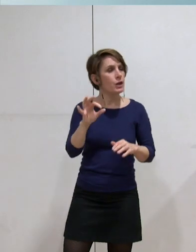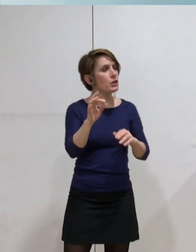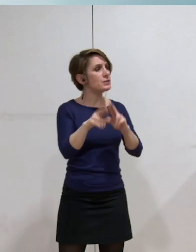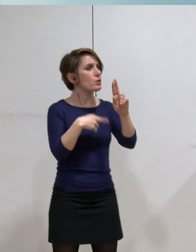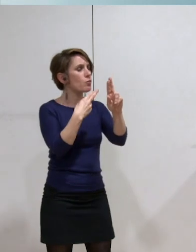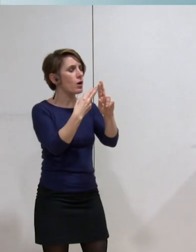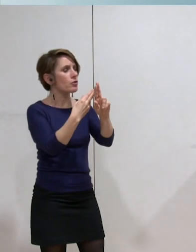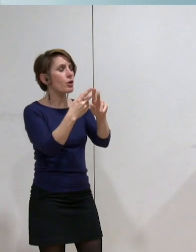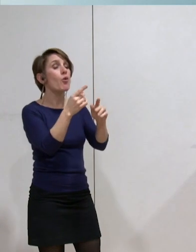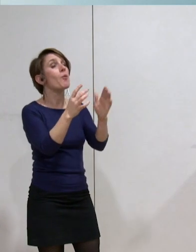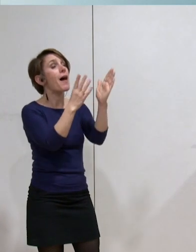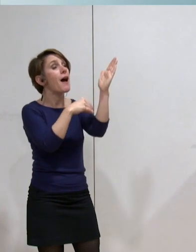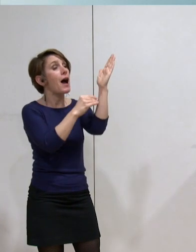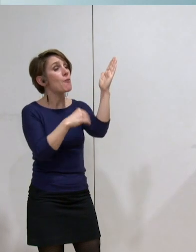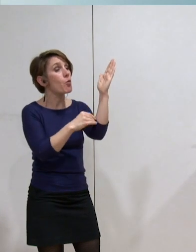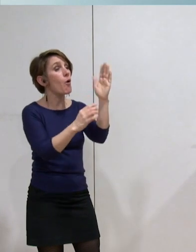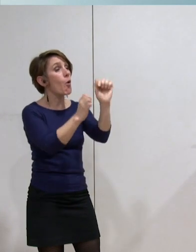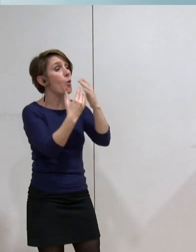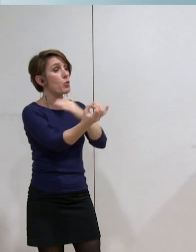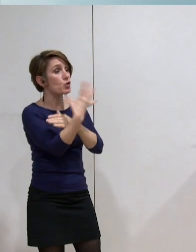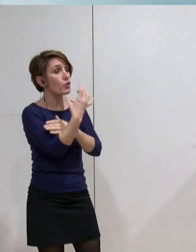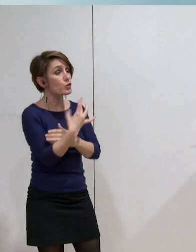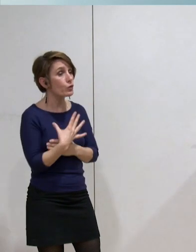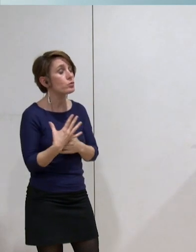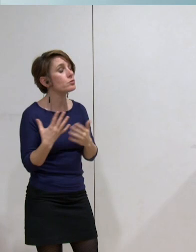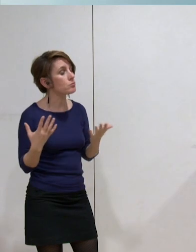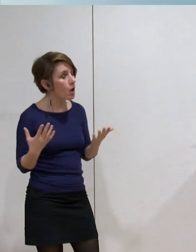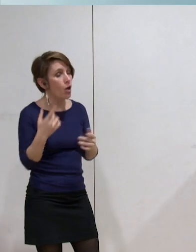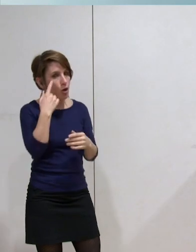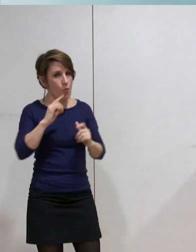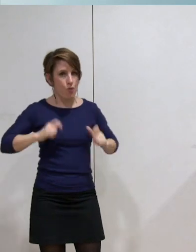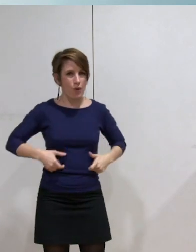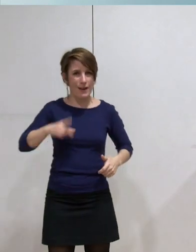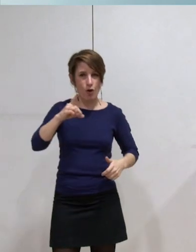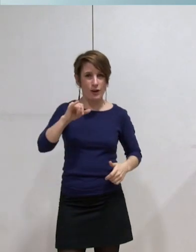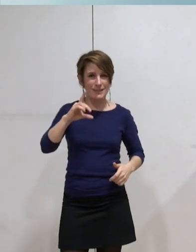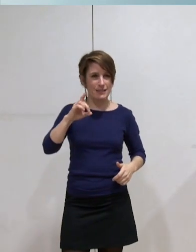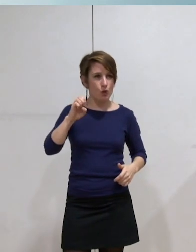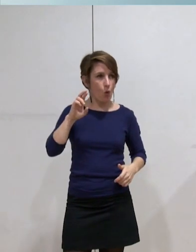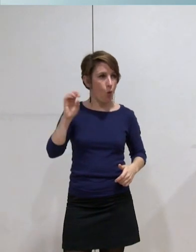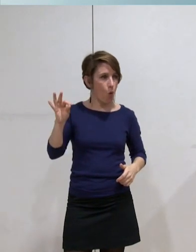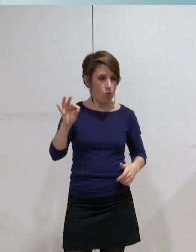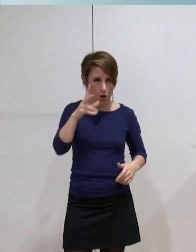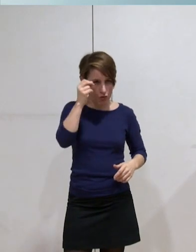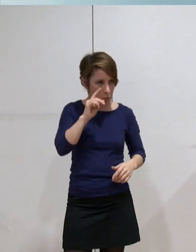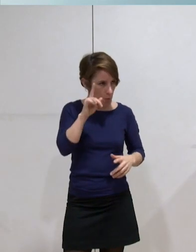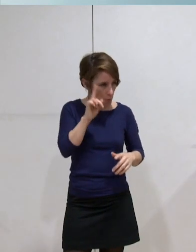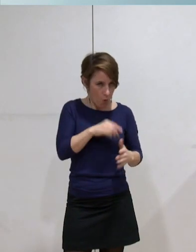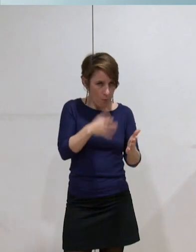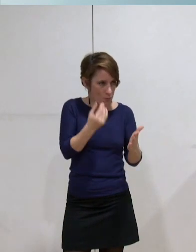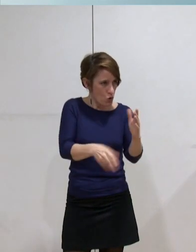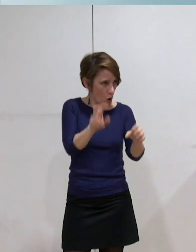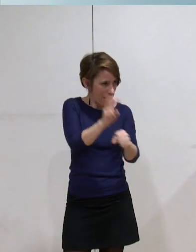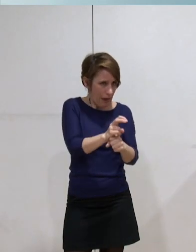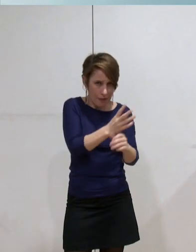rejet des amendements enfin la proposition de rejet des amendements pour l'école d'Hydro je vois pas pourquoi vous voulez pas le pas le laisser parce que si on est tous